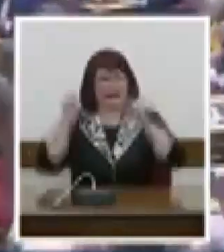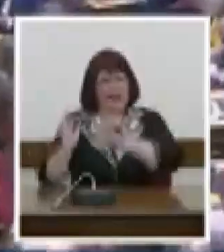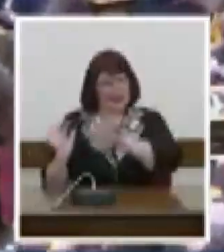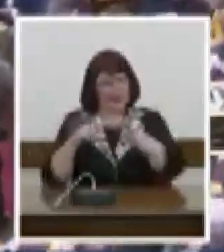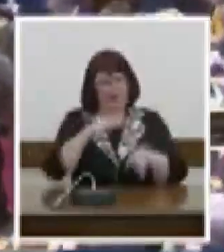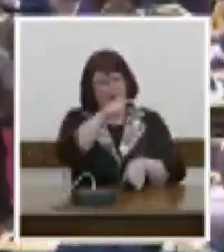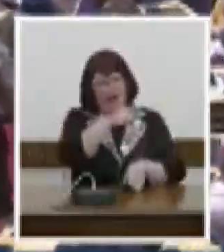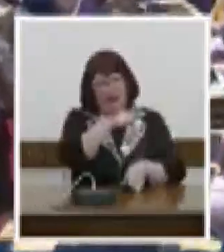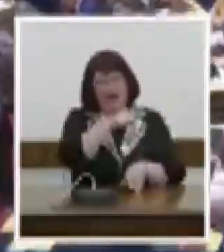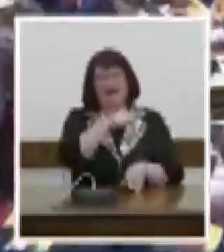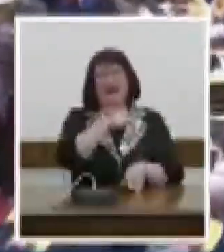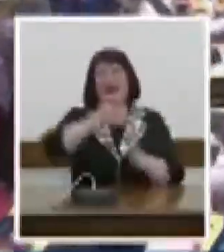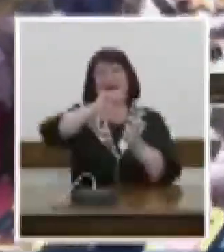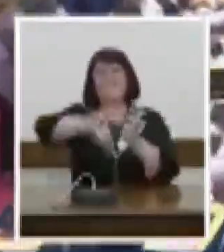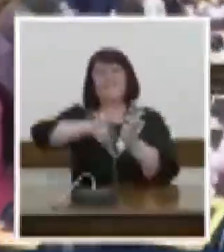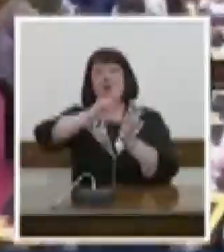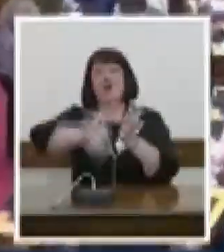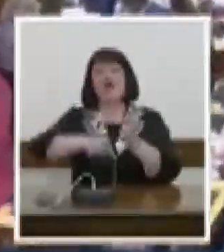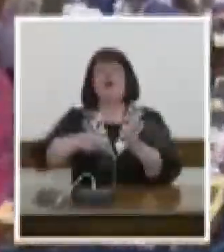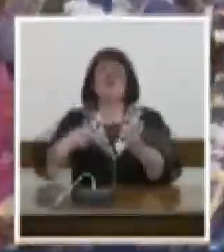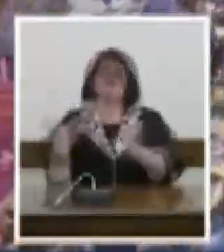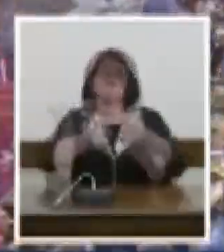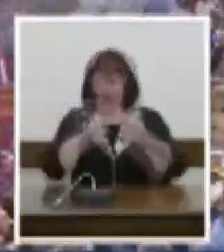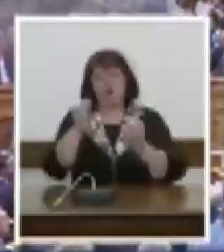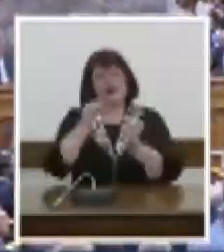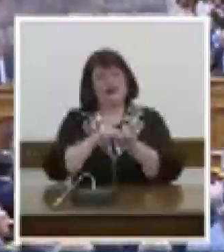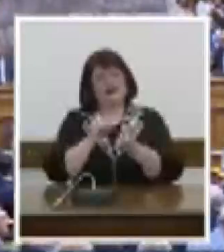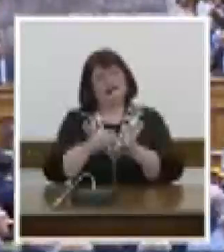την υπογραφή του πρωτοκόλλου ορκομοσίας.